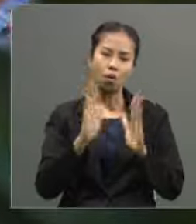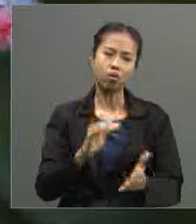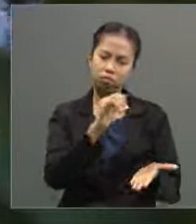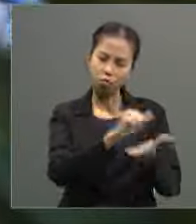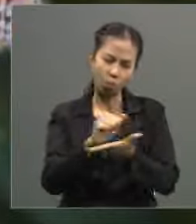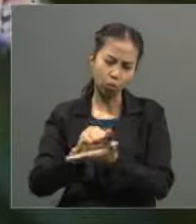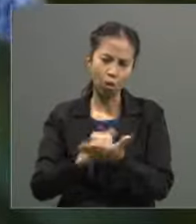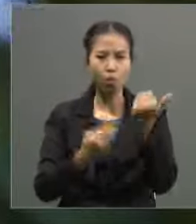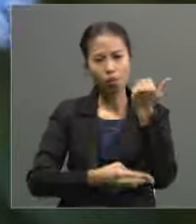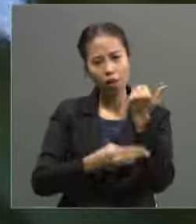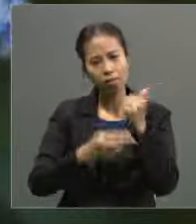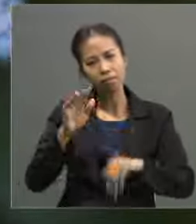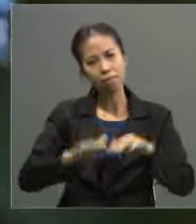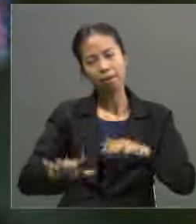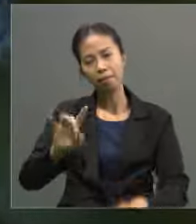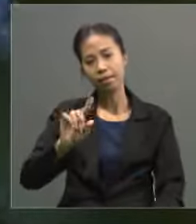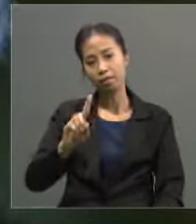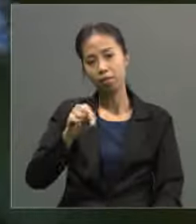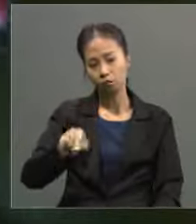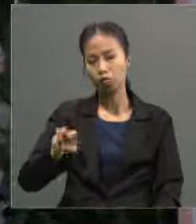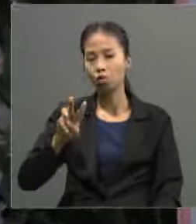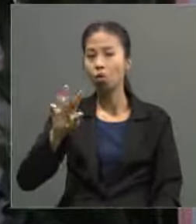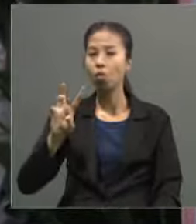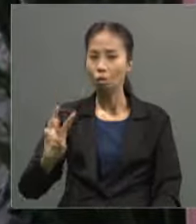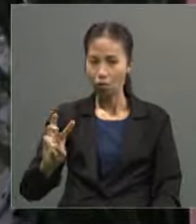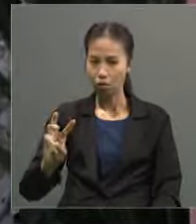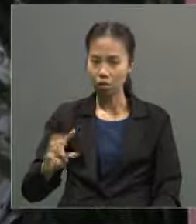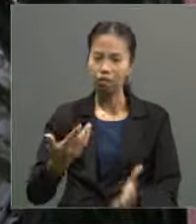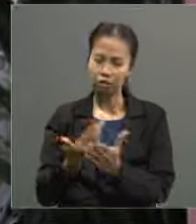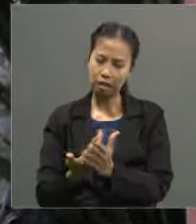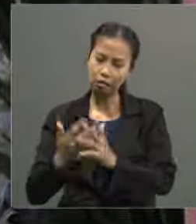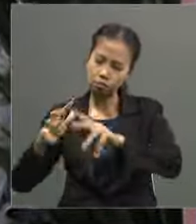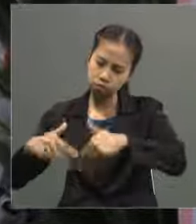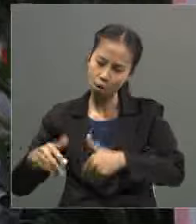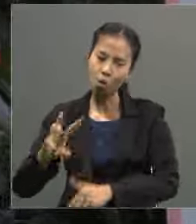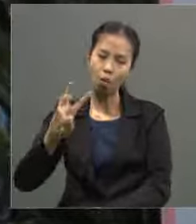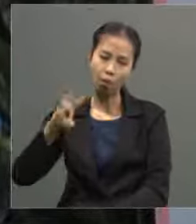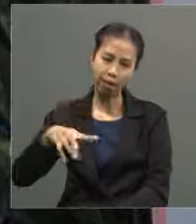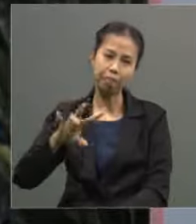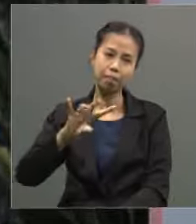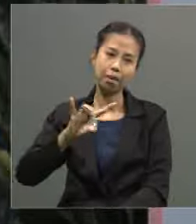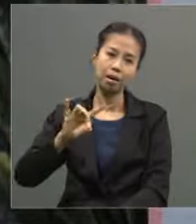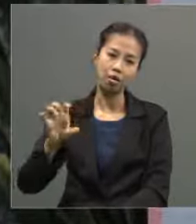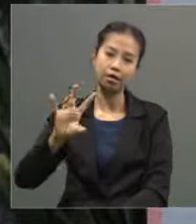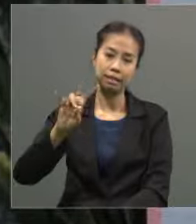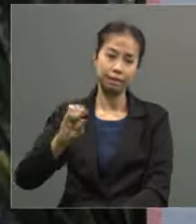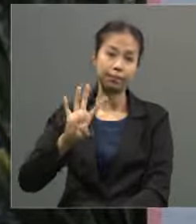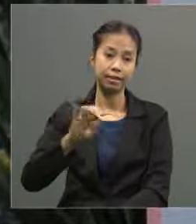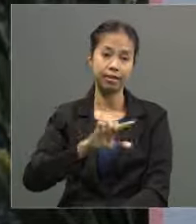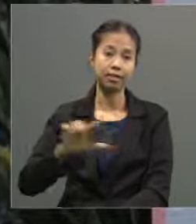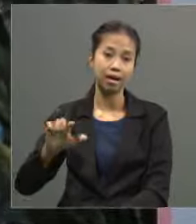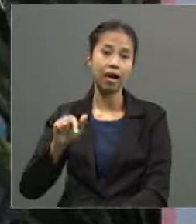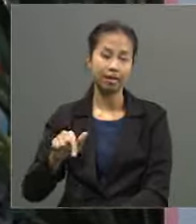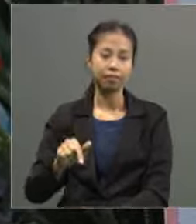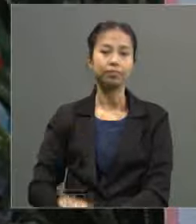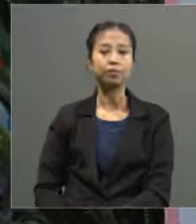ทุกกลุ่มเลยเนี่ยอยู่ที่ประมาณ 81.2 6%สร้างรายได้การท่องเที่ยว 6874ล้านบาทนั่นเองค่ะ